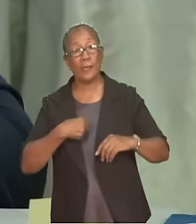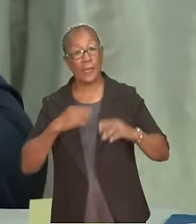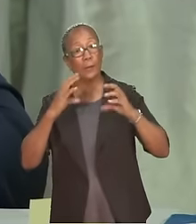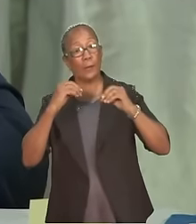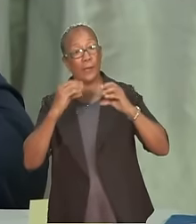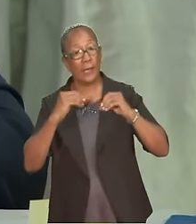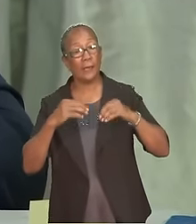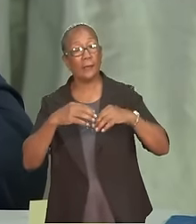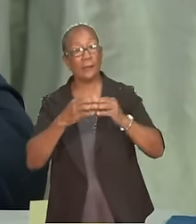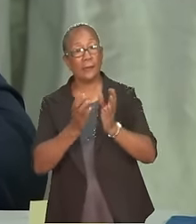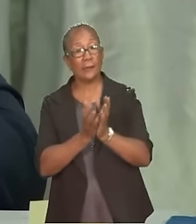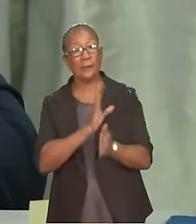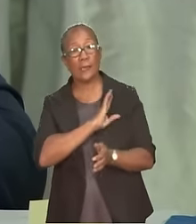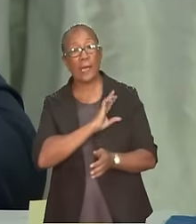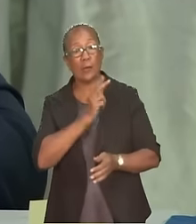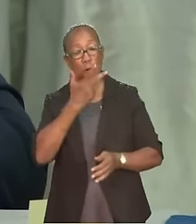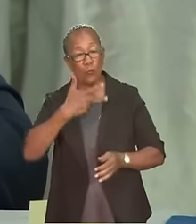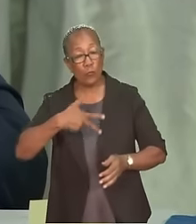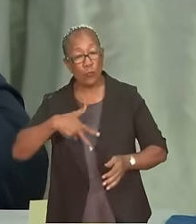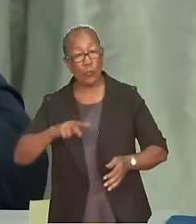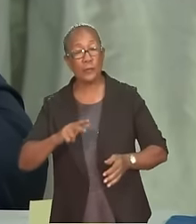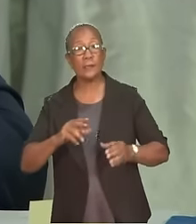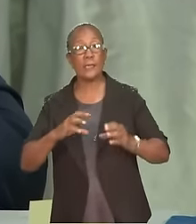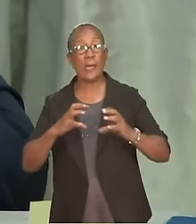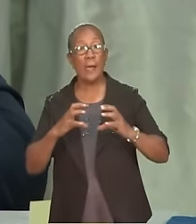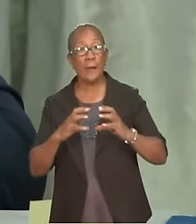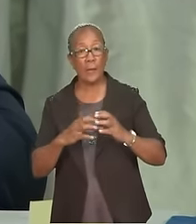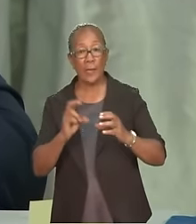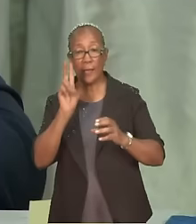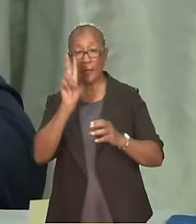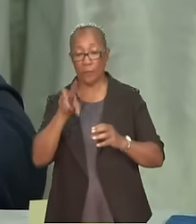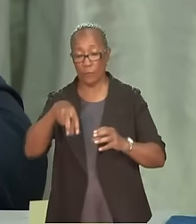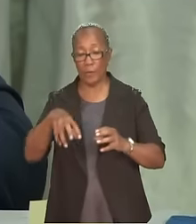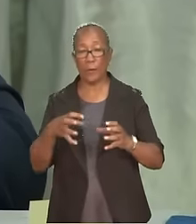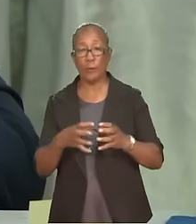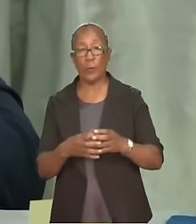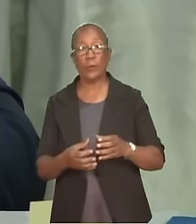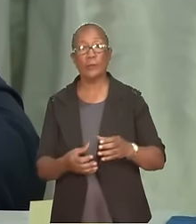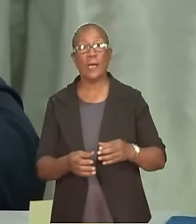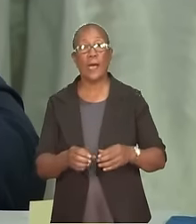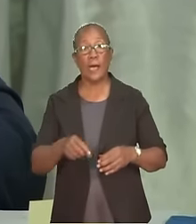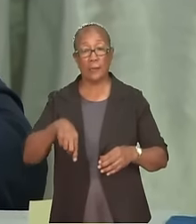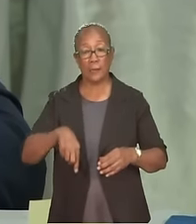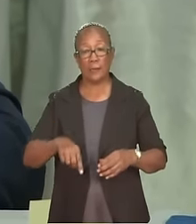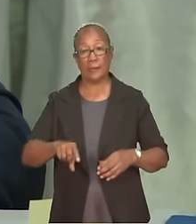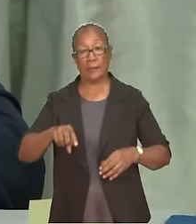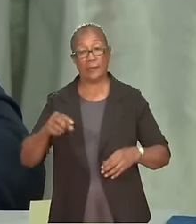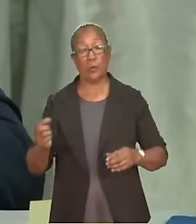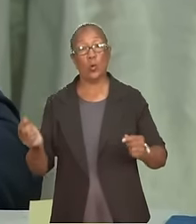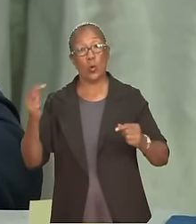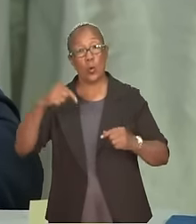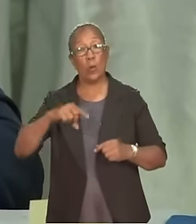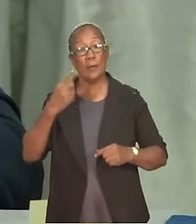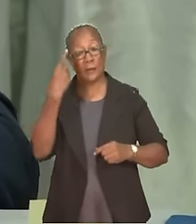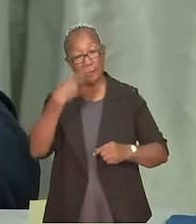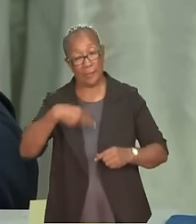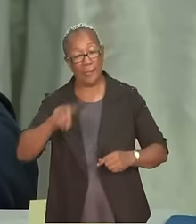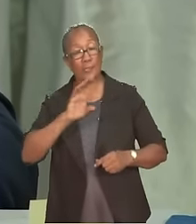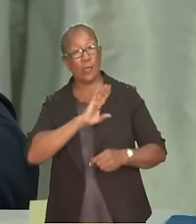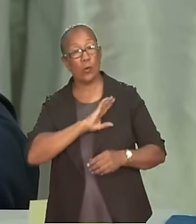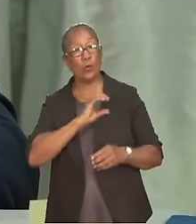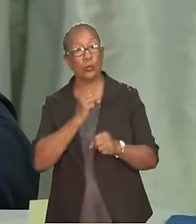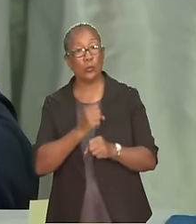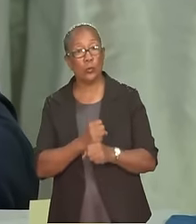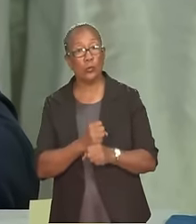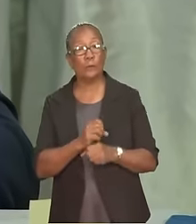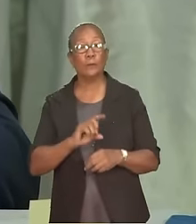ik die vergadering van woensdag met de Rafaxuur Plus geleid. En aanstaande dinsdag ga ik dat ook doen. Dus ik ben flexibel. Eerst